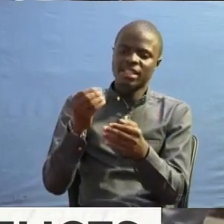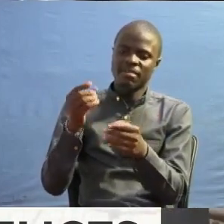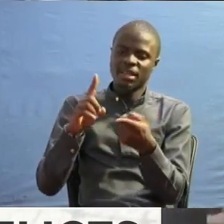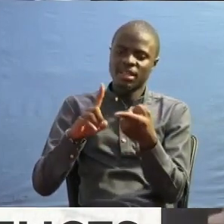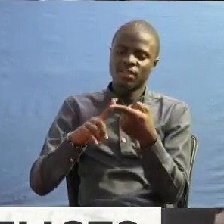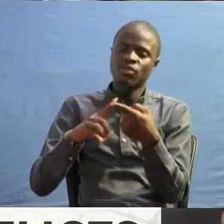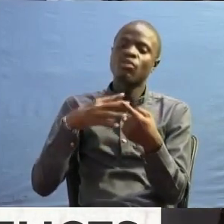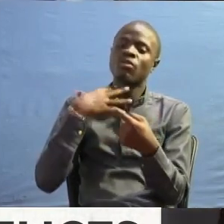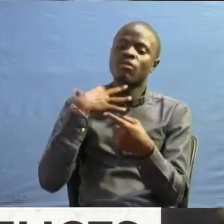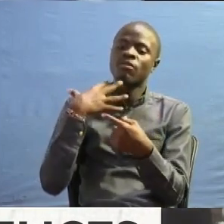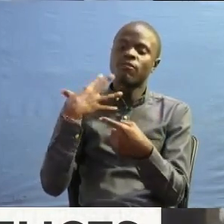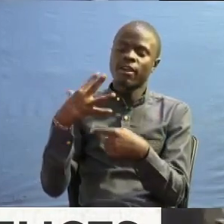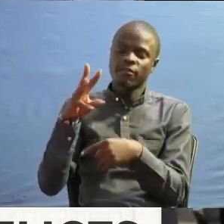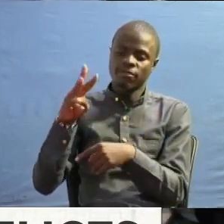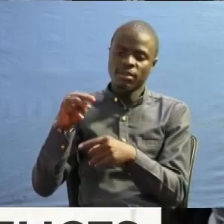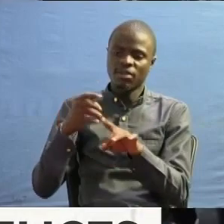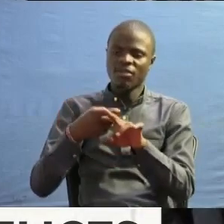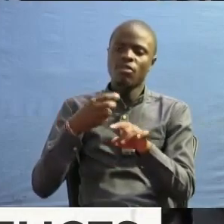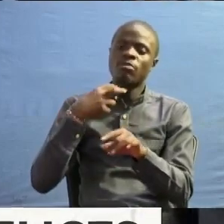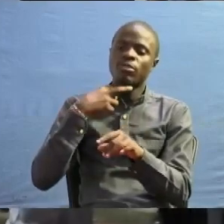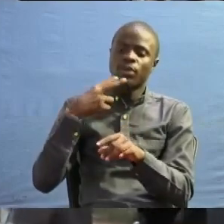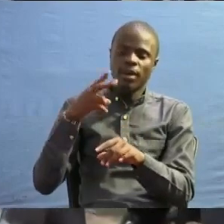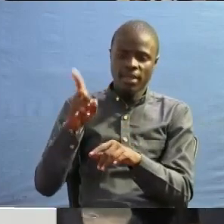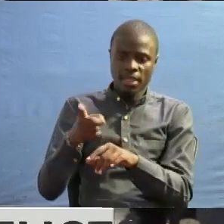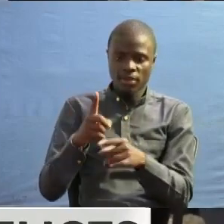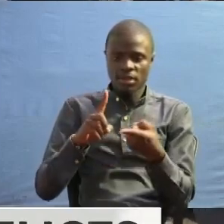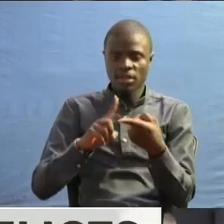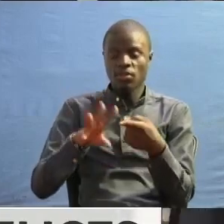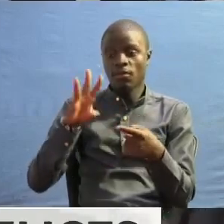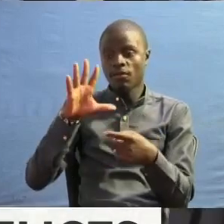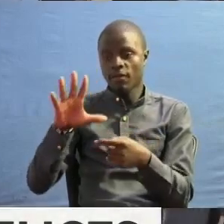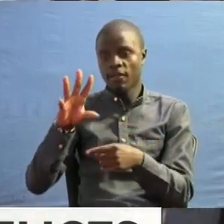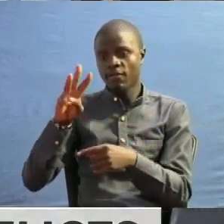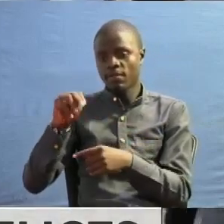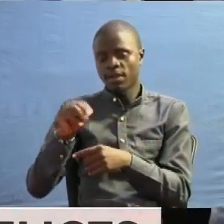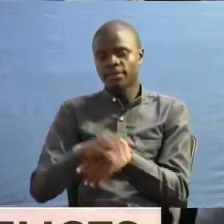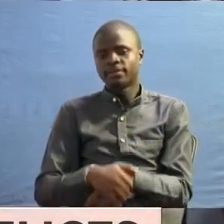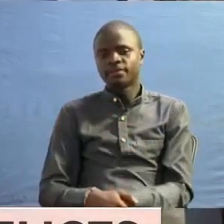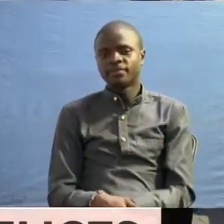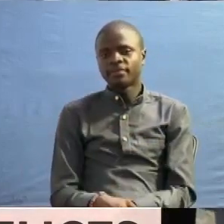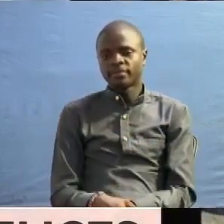wild animals from the previous 200,000 to 5 million shillings.